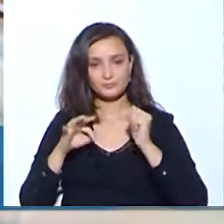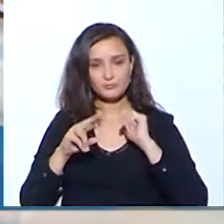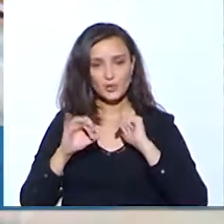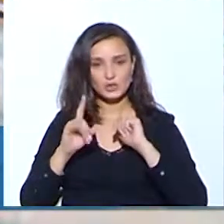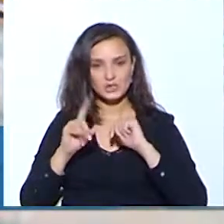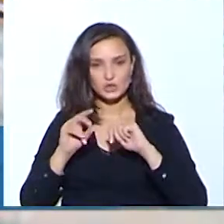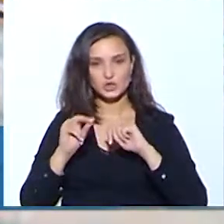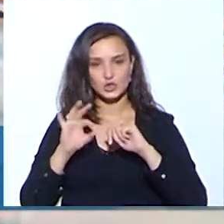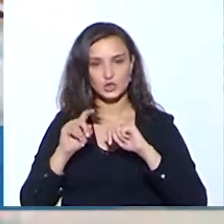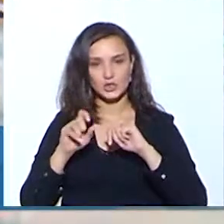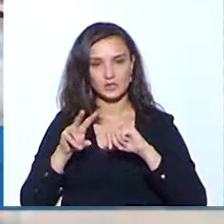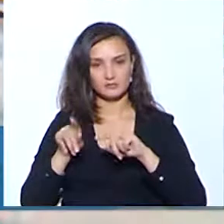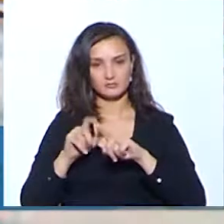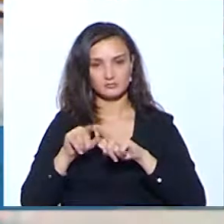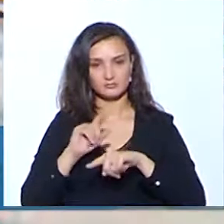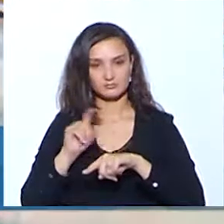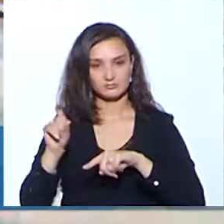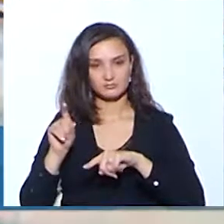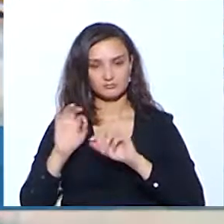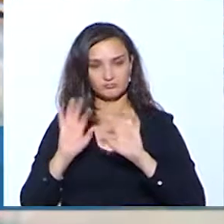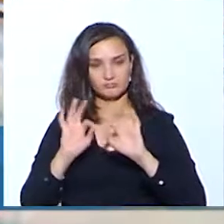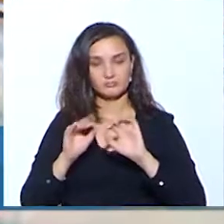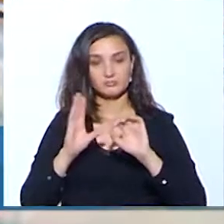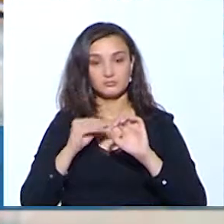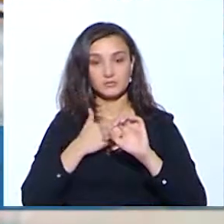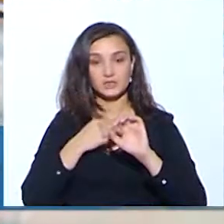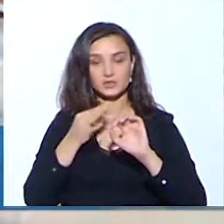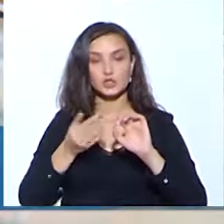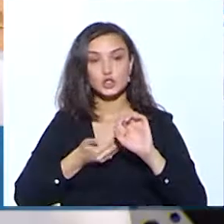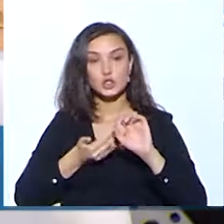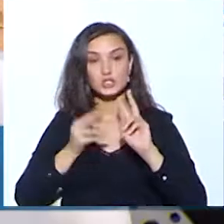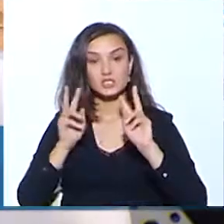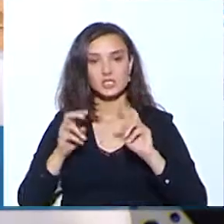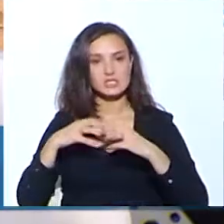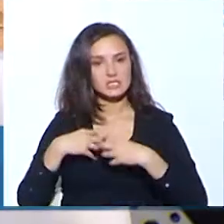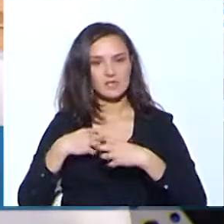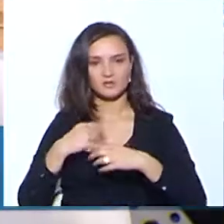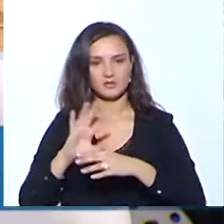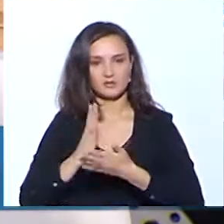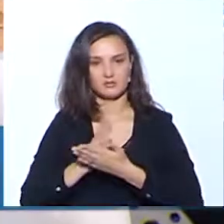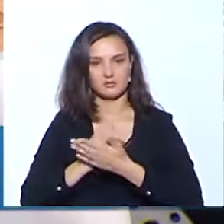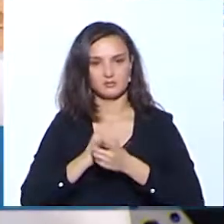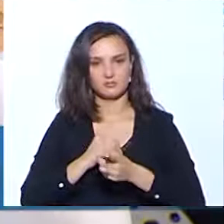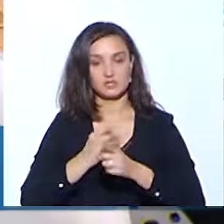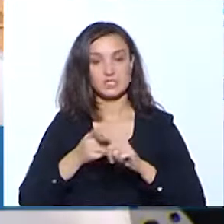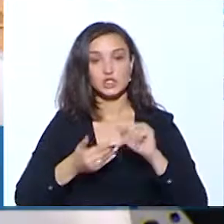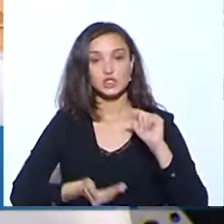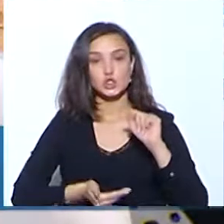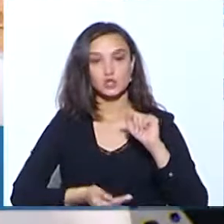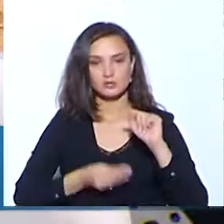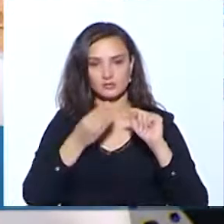ჩოხელის სიტყვებია. მინდა გითხრათ, რომ სიცოცხლე სევდა არ არის. სიცოცხლე ეს